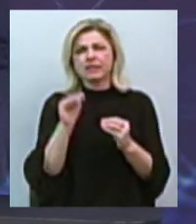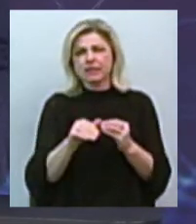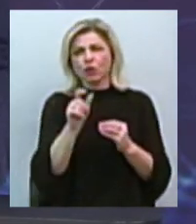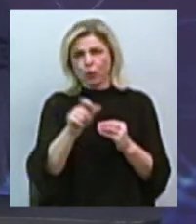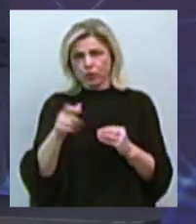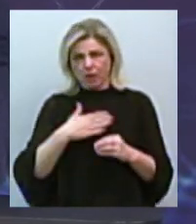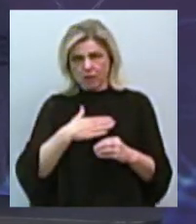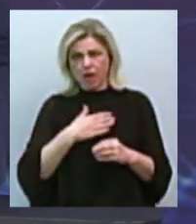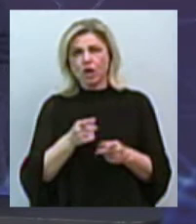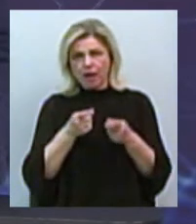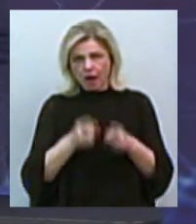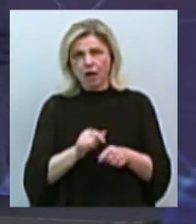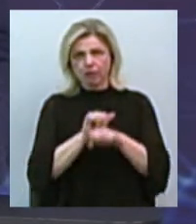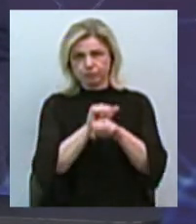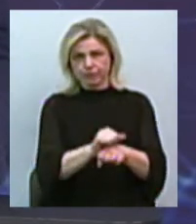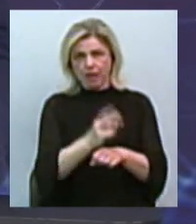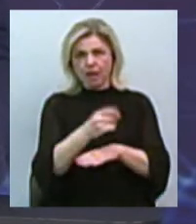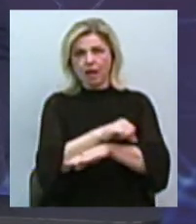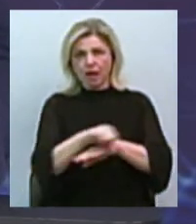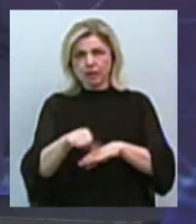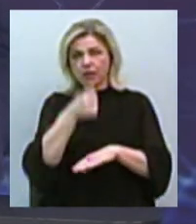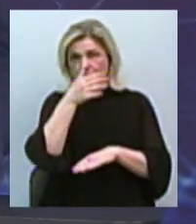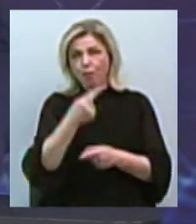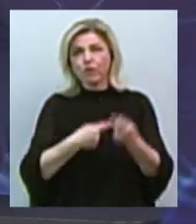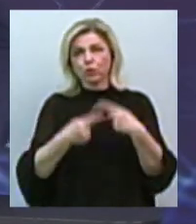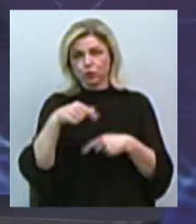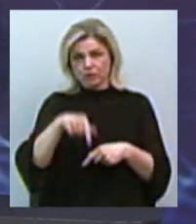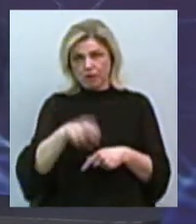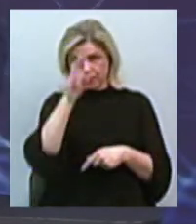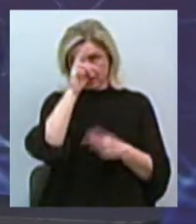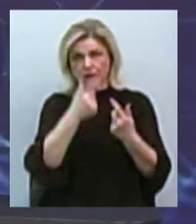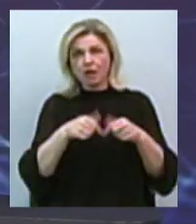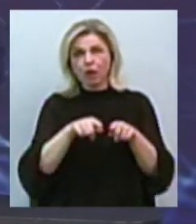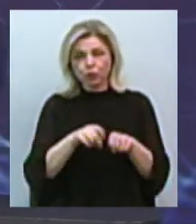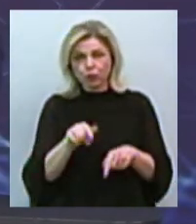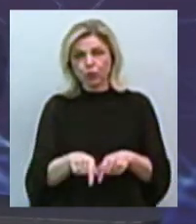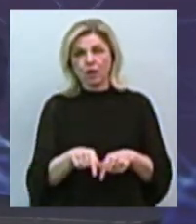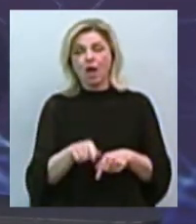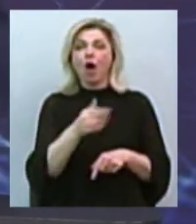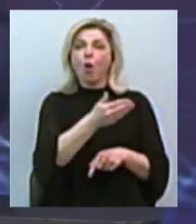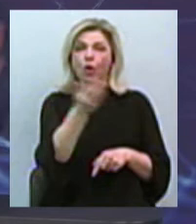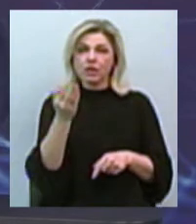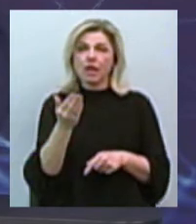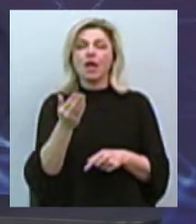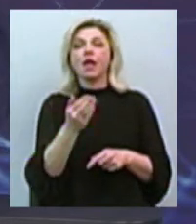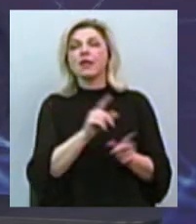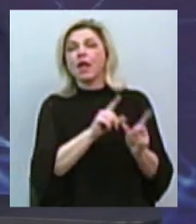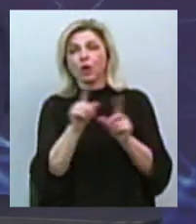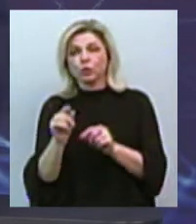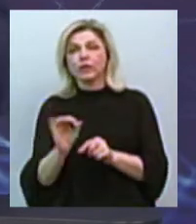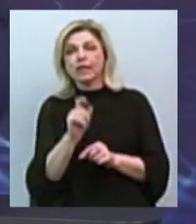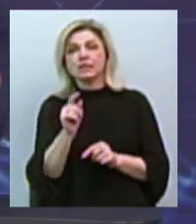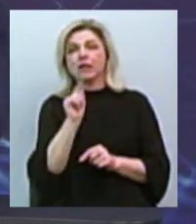реально застряли на границах, они не могут вернуться в страну. Вопрос опять-таки заключается, они едут с того места,